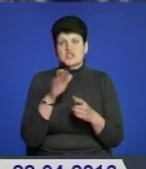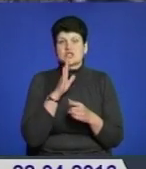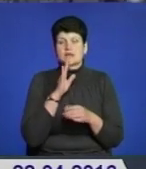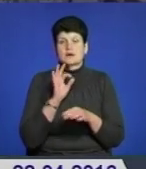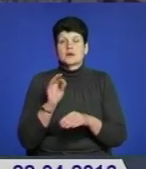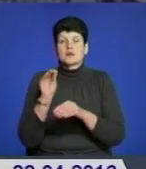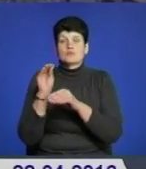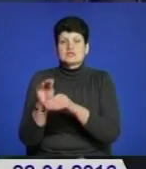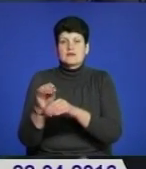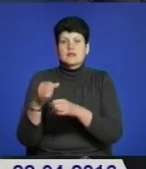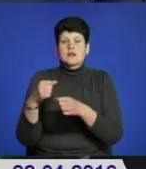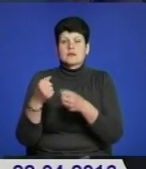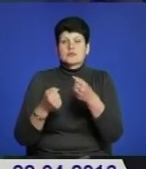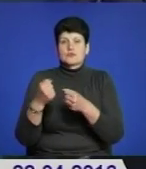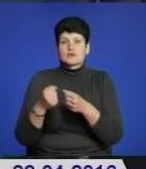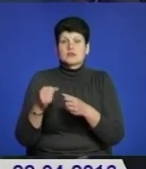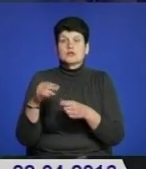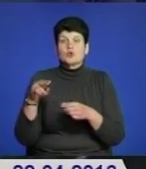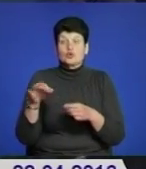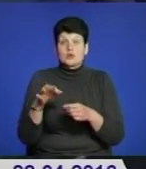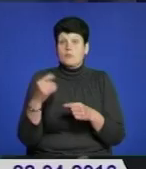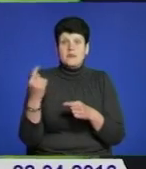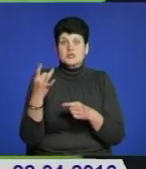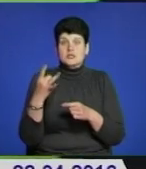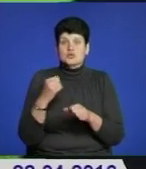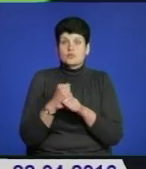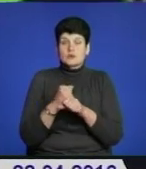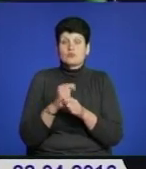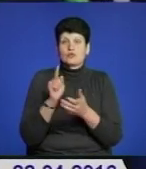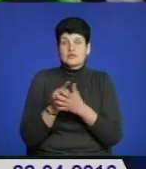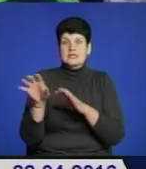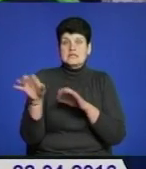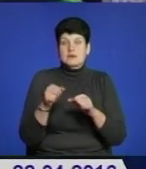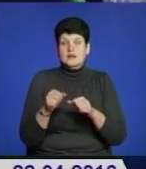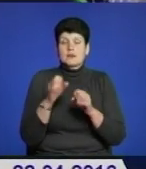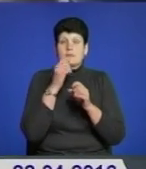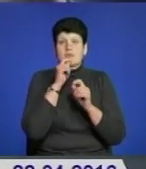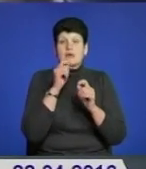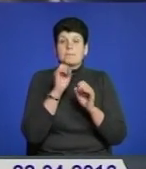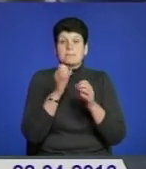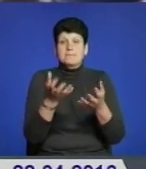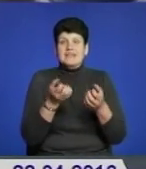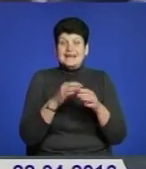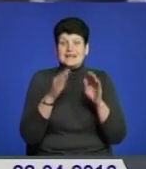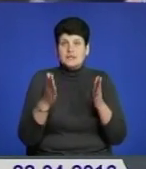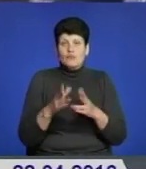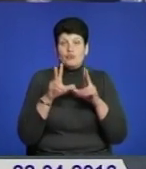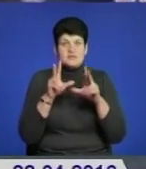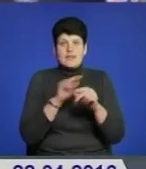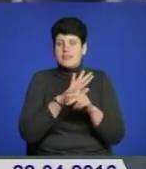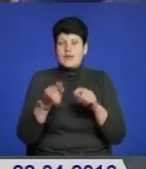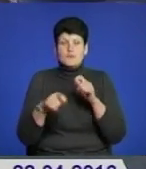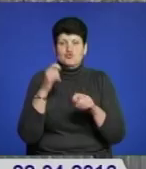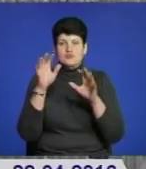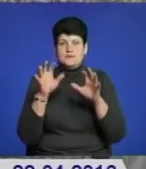припаркувала автівку на тротуарі. Вона заявила, що вперше так зробила, бо мусила забрати передачу. Пообіцяла майбутньому не порушувати закон. Я